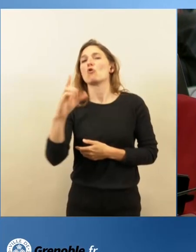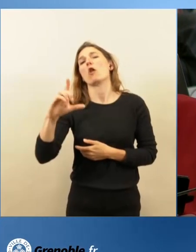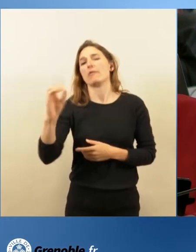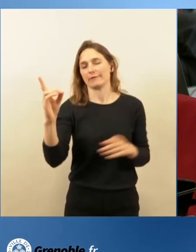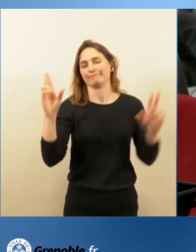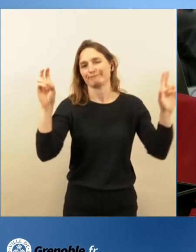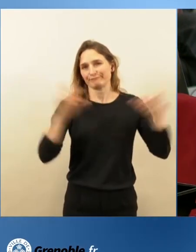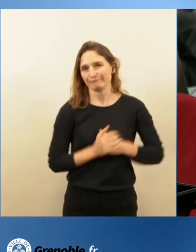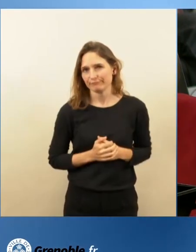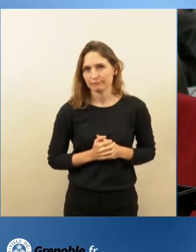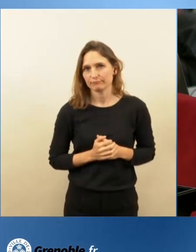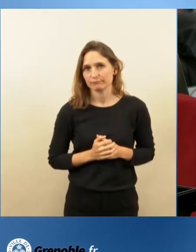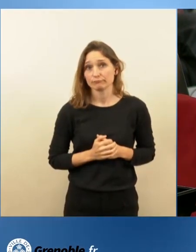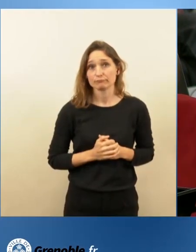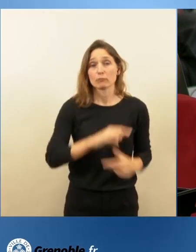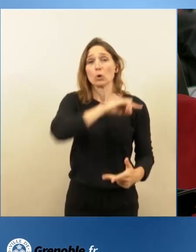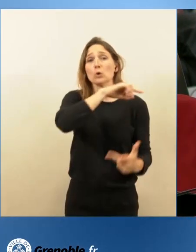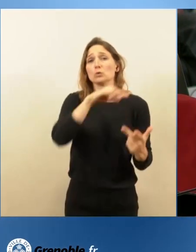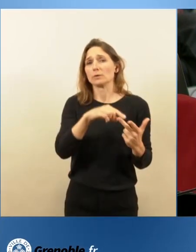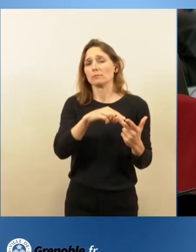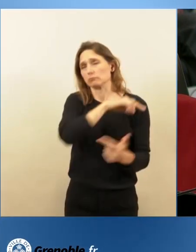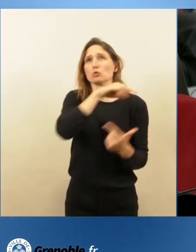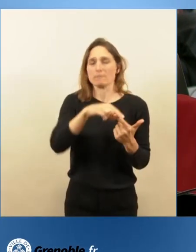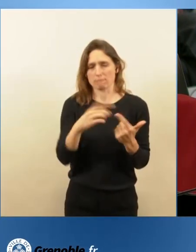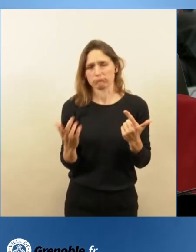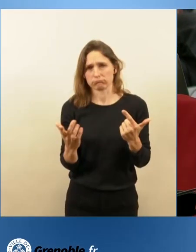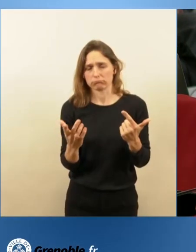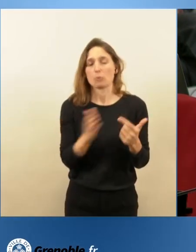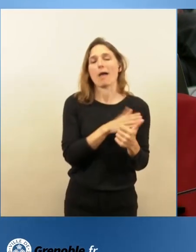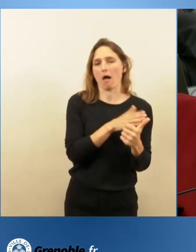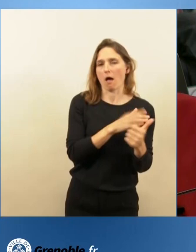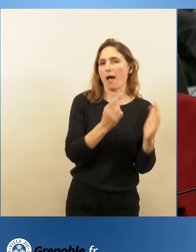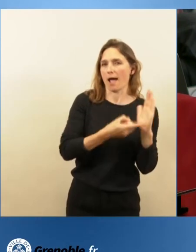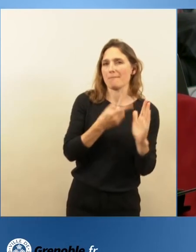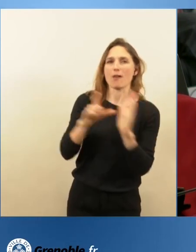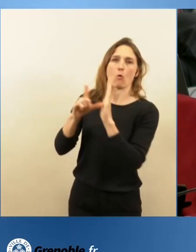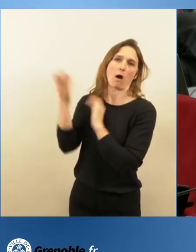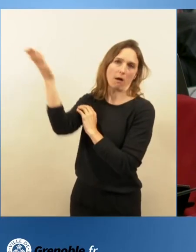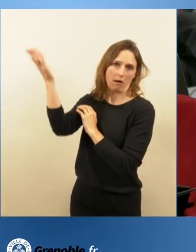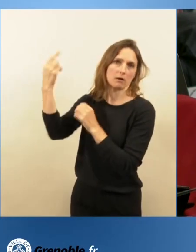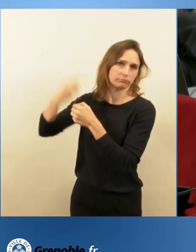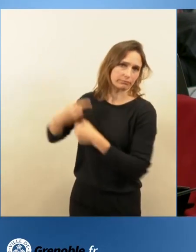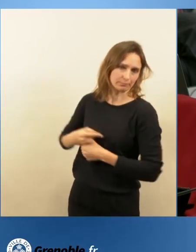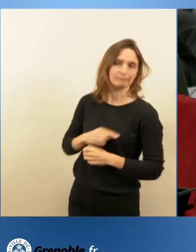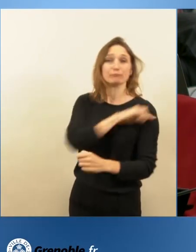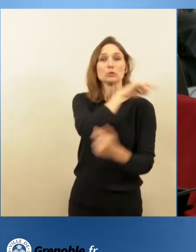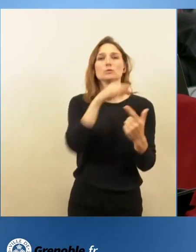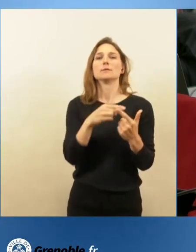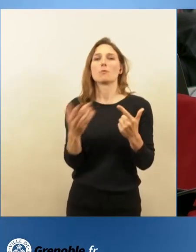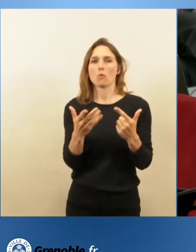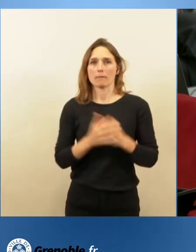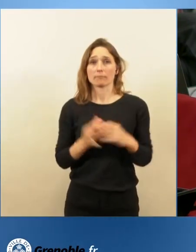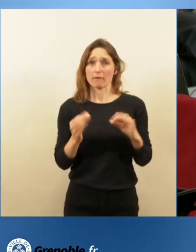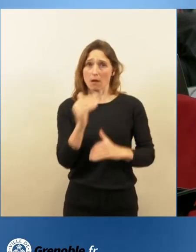troisième chose la deuxième chose plutôt après le rappel au cadre de la loi c'est que finalement dans